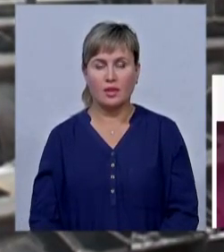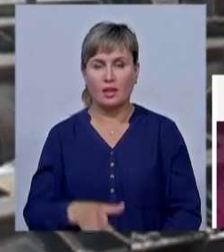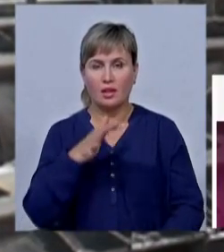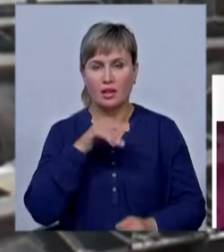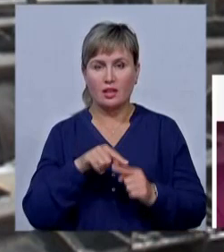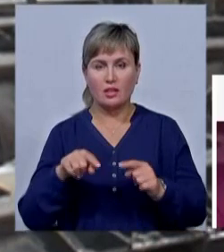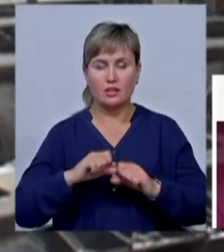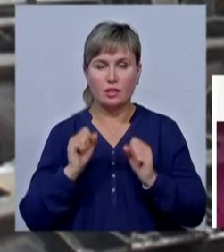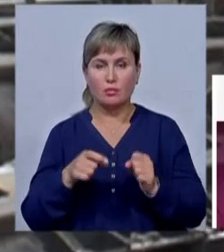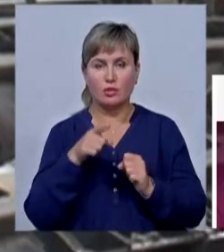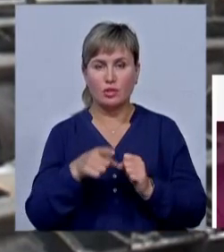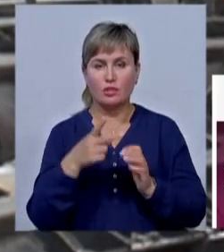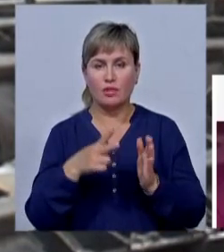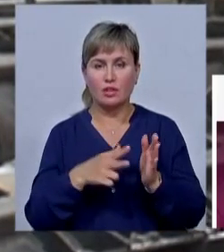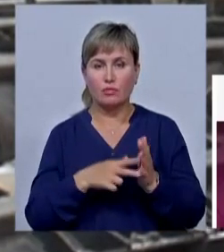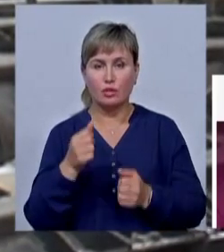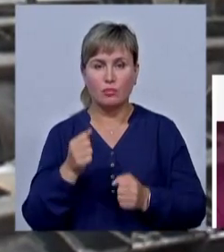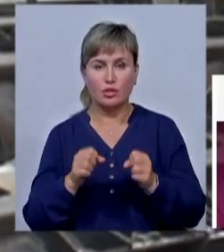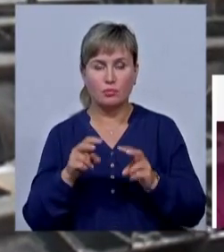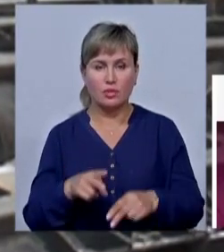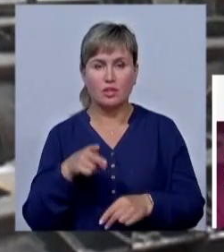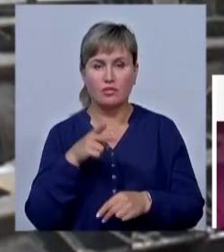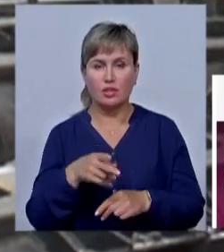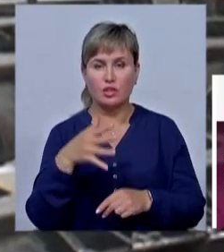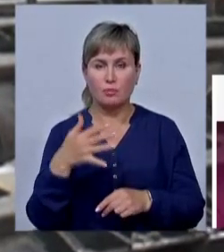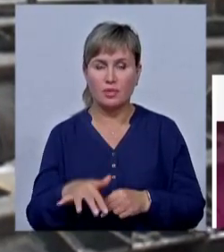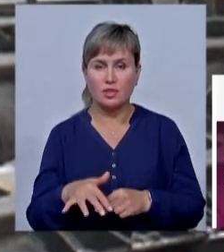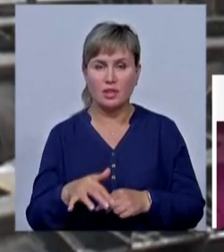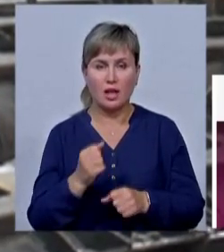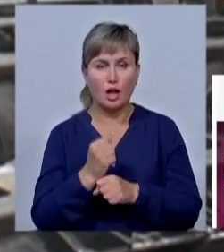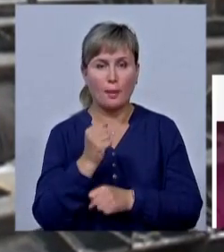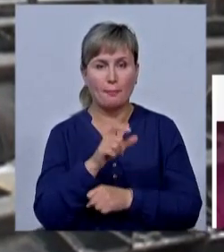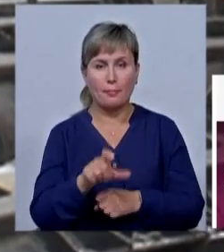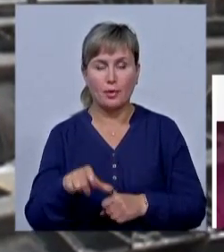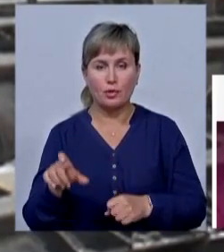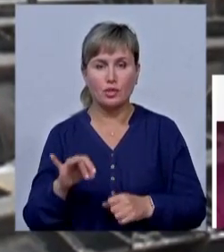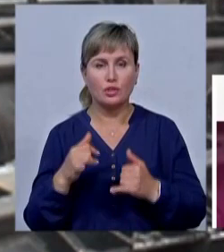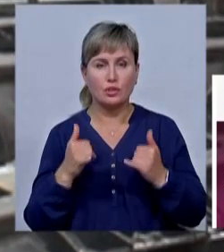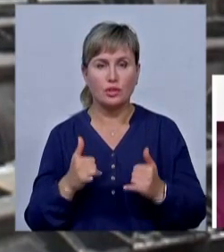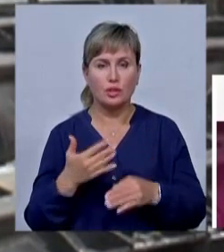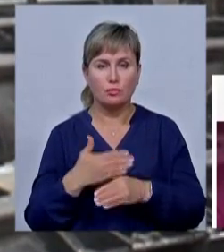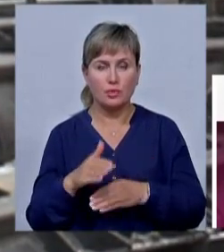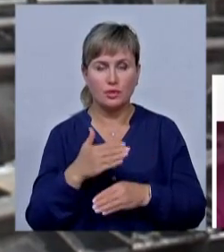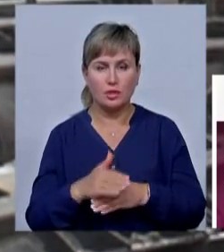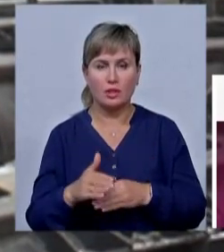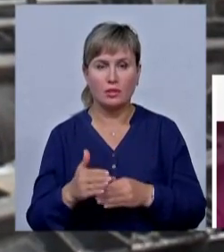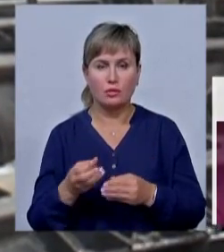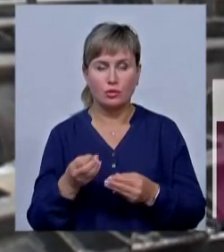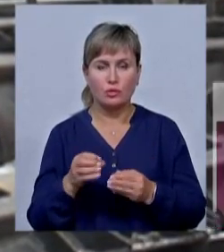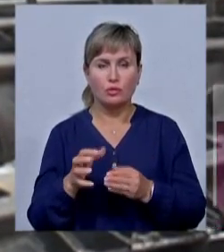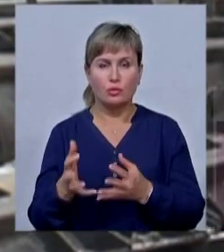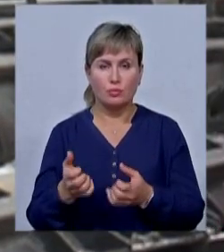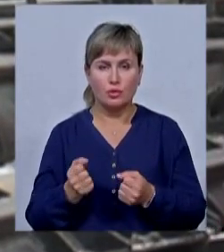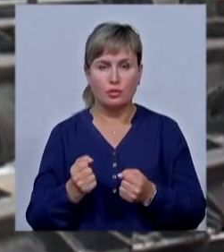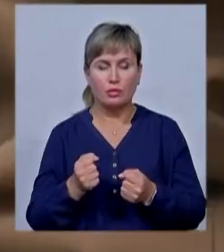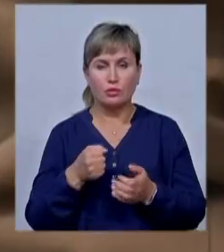период 1028 единиц техники, 2050 рабочих. Сейчас мы потихоньку добираем на зимний период